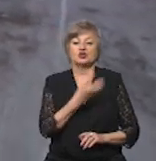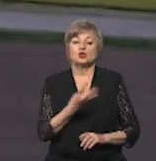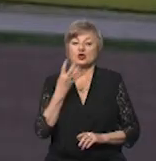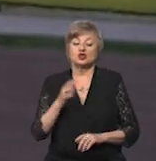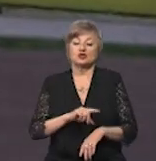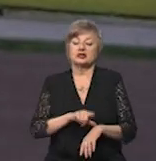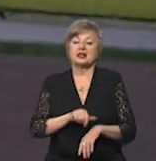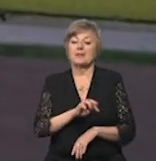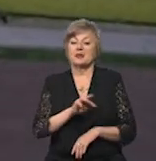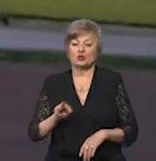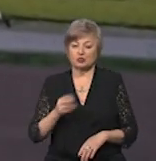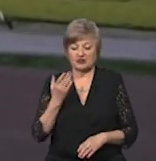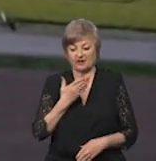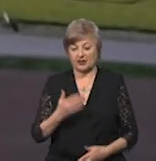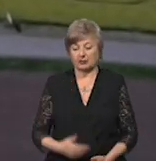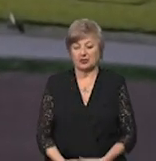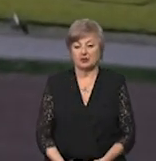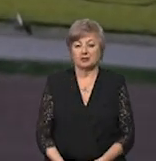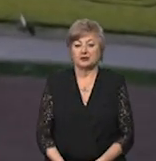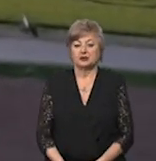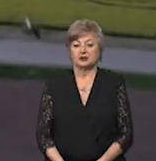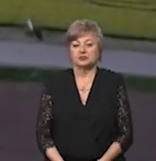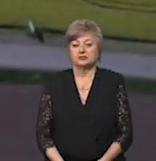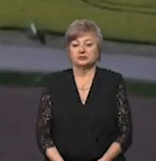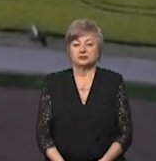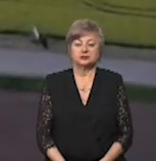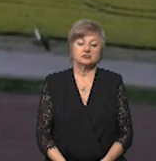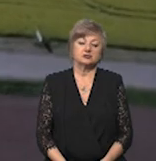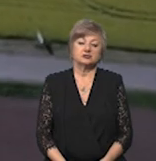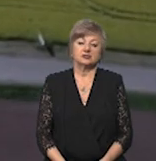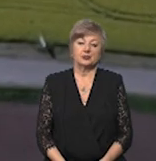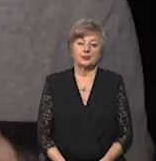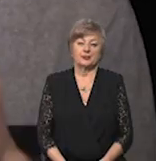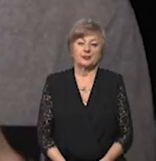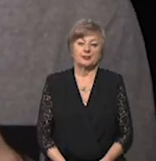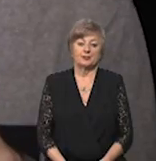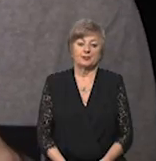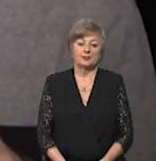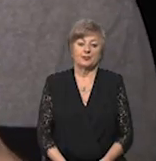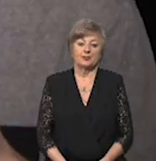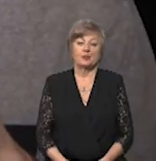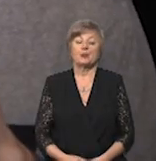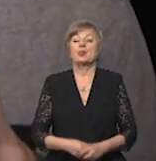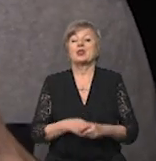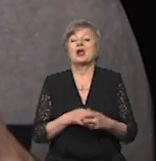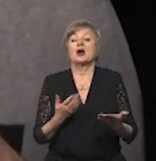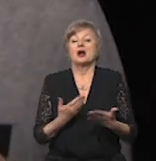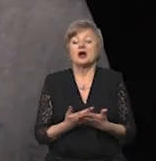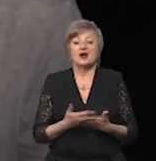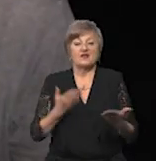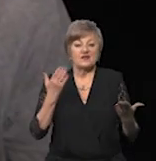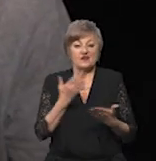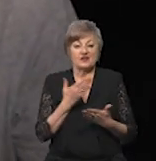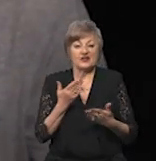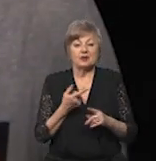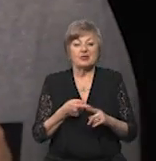44-хвилинного фільму. Герої цього фільму, якась їх частина,